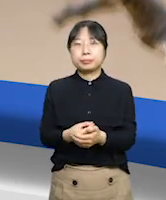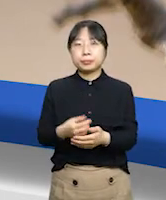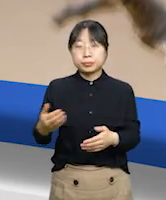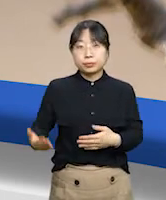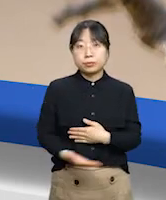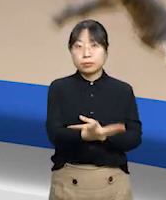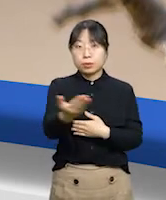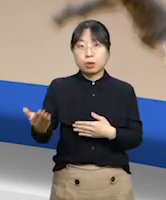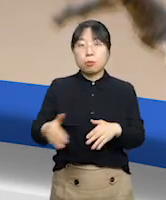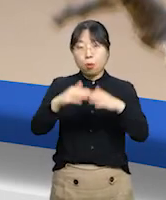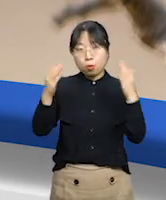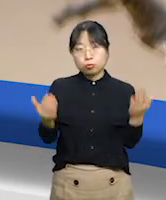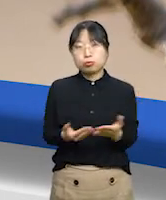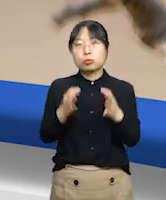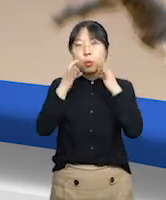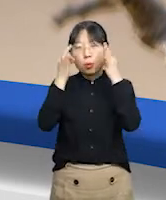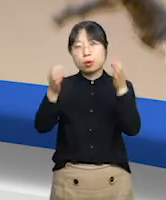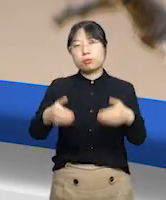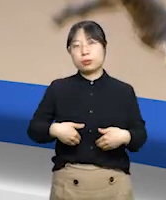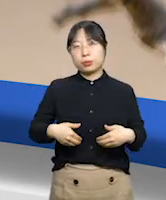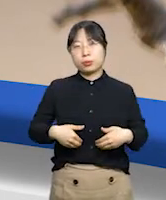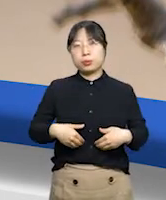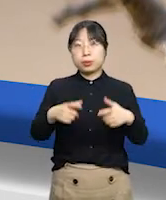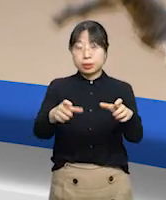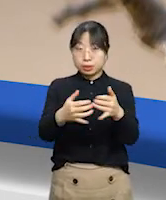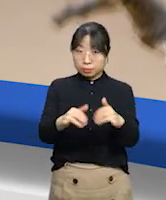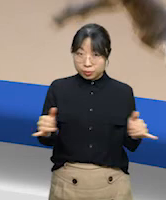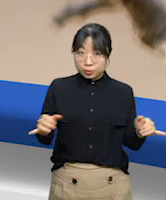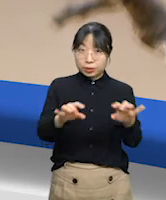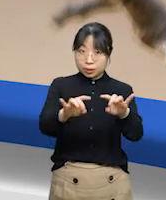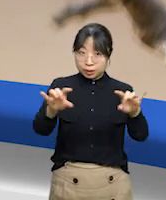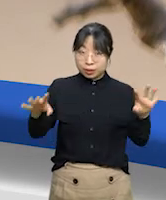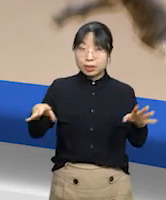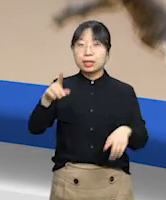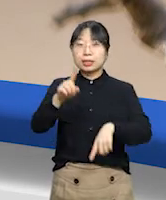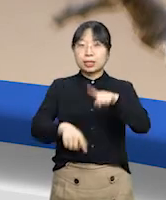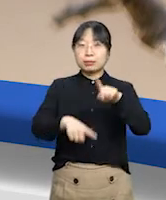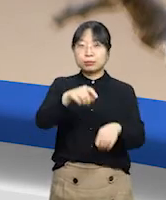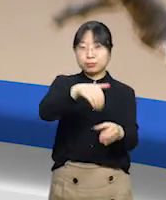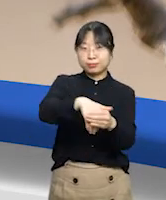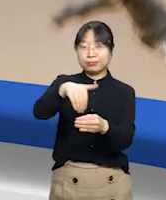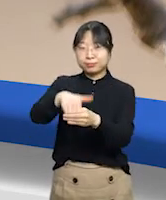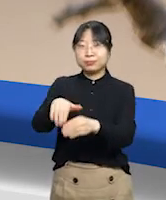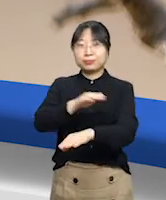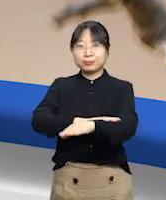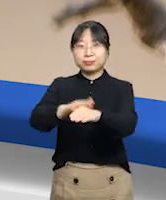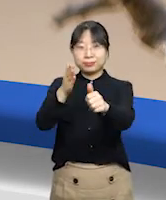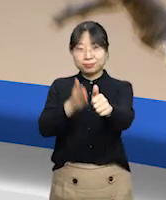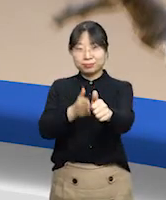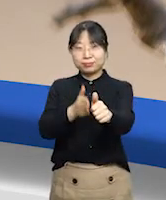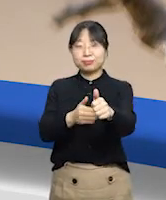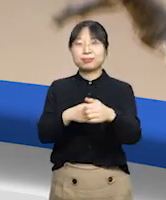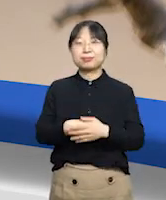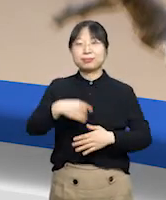필요해 보이는데요. 우리 시민들 역시 내 나무 갖기 실천에 동참해 보는 것은 어떨까요?